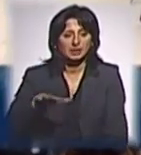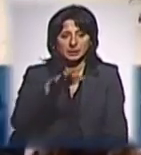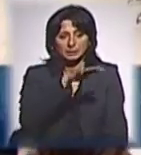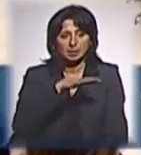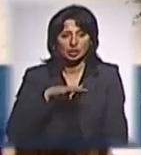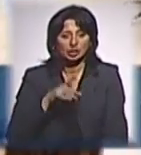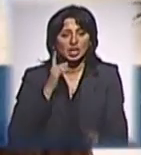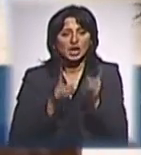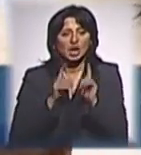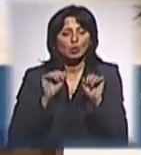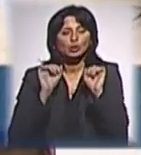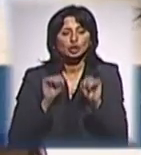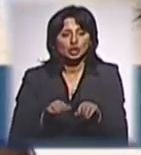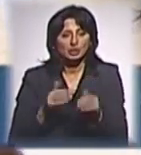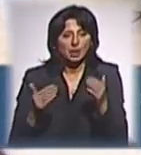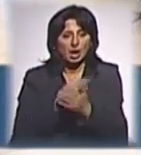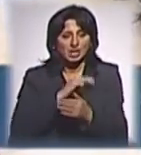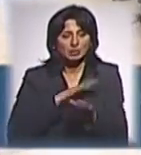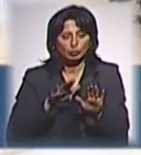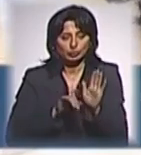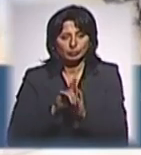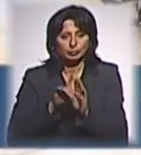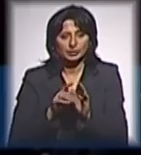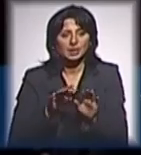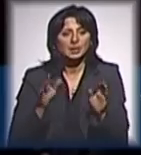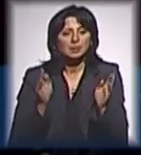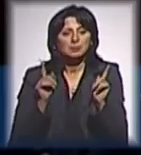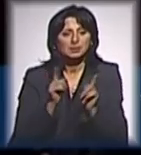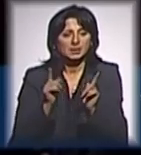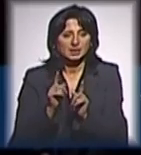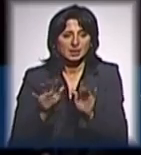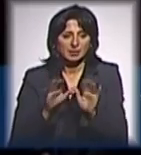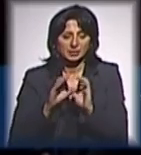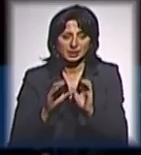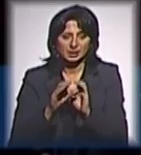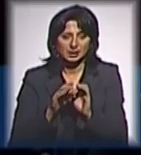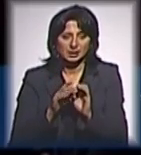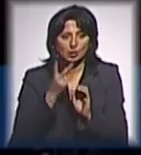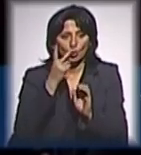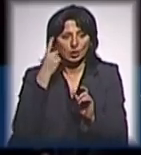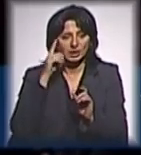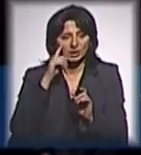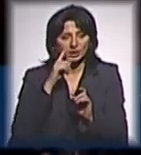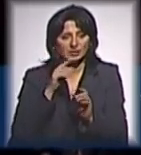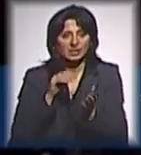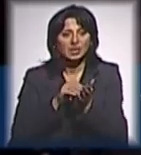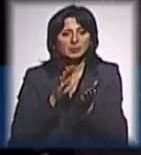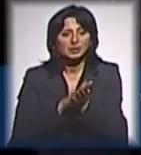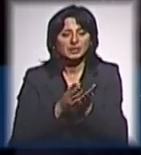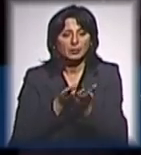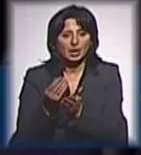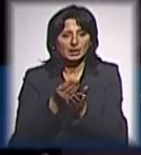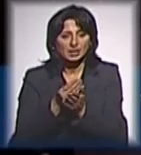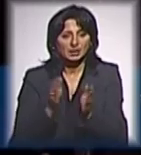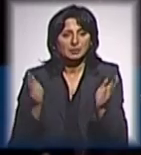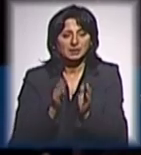მასშტაბით რეალურად შესაძლებელი არის ახალი სამუშაო ადგილები მხოლოდ მცირე ბიზნესში. ამიტომაც ჩვენ გვაქვს ორი ინიციატივა, ეს არის ფიქსირებული გადასახადის დაწესება